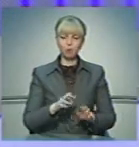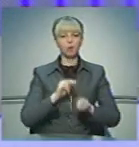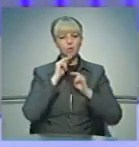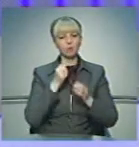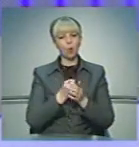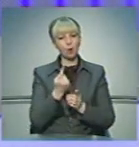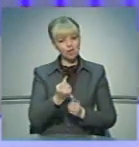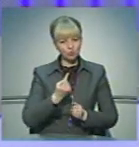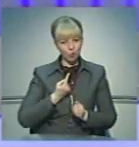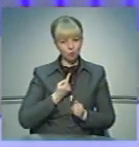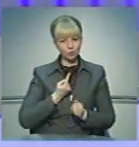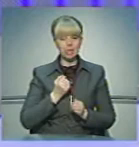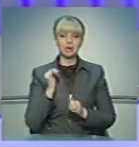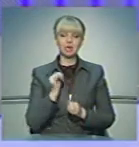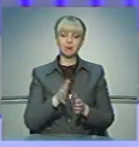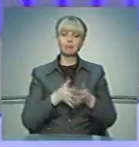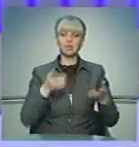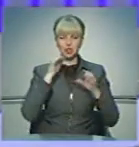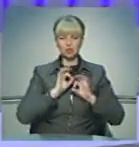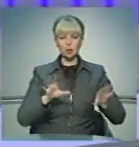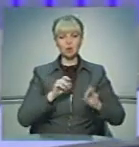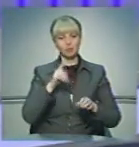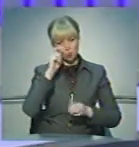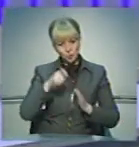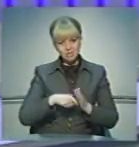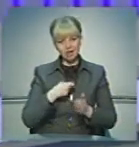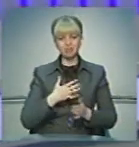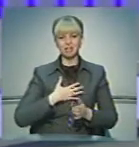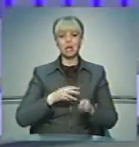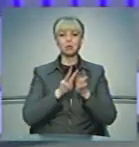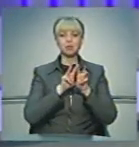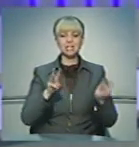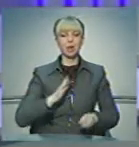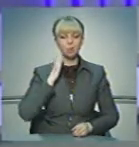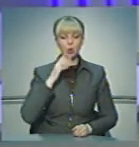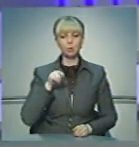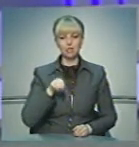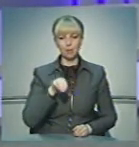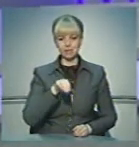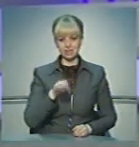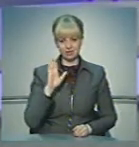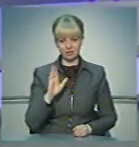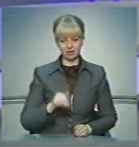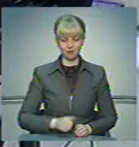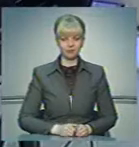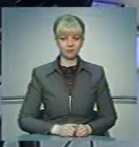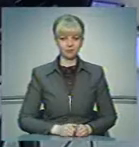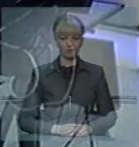уважні один до одного. І більше інформації ви можете дізнатися на нашому сайті bukovina.tv.